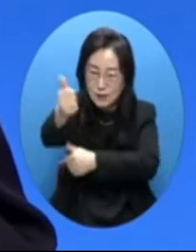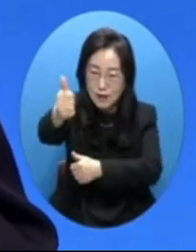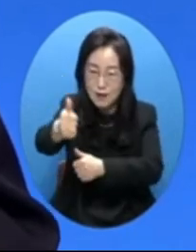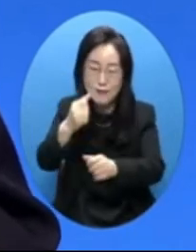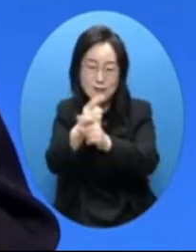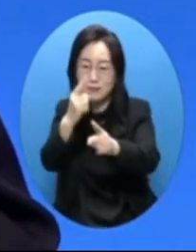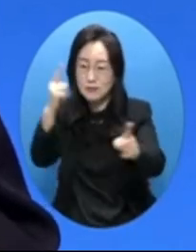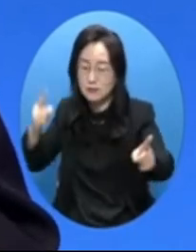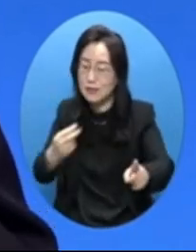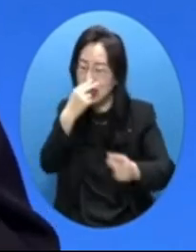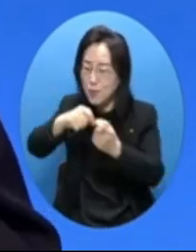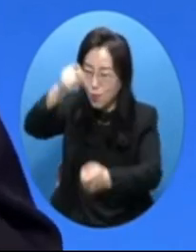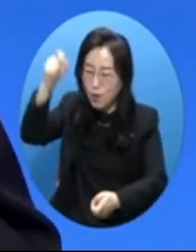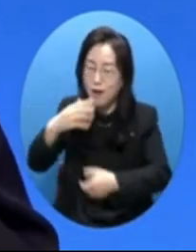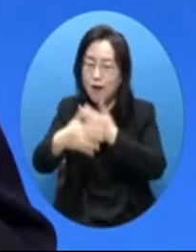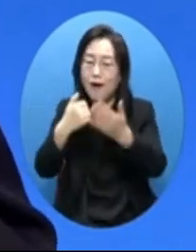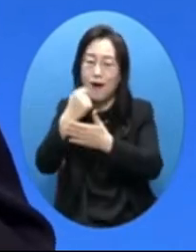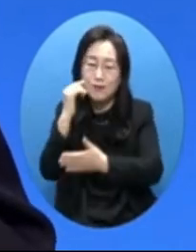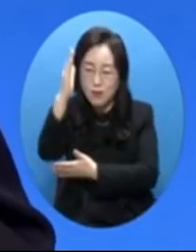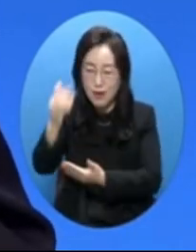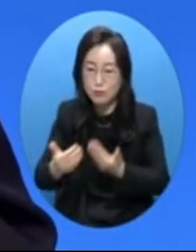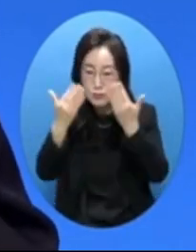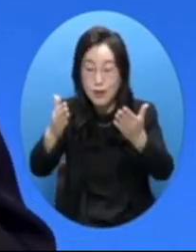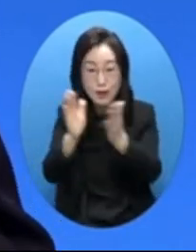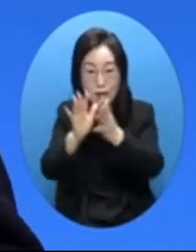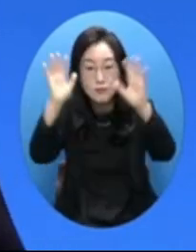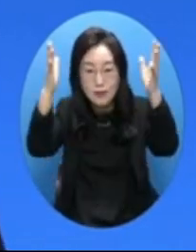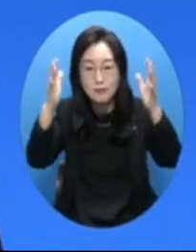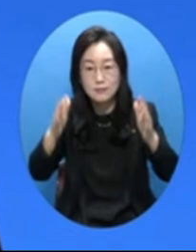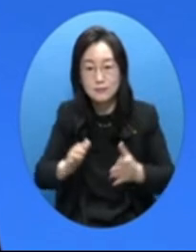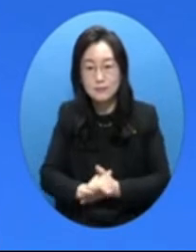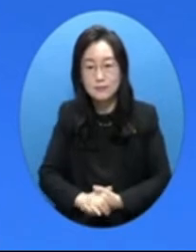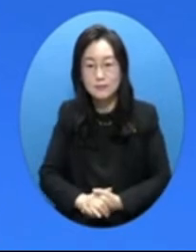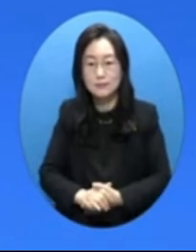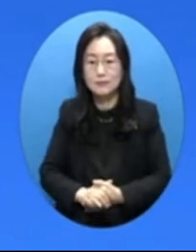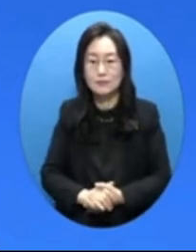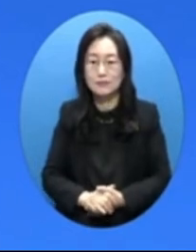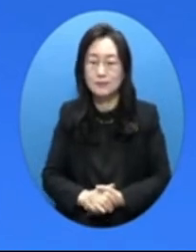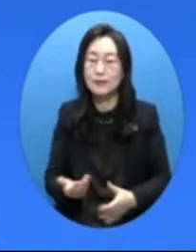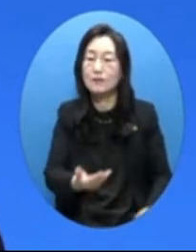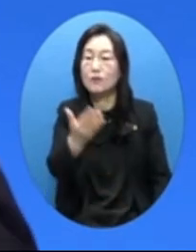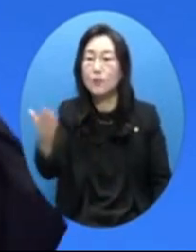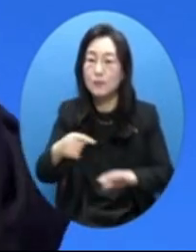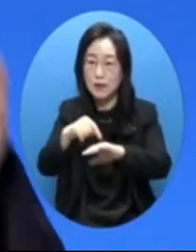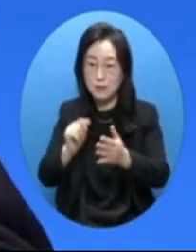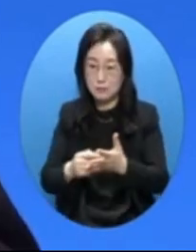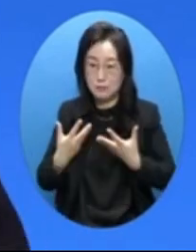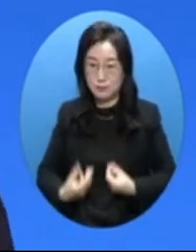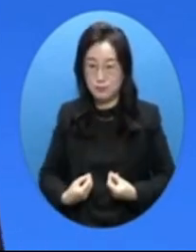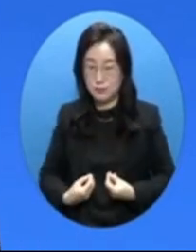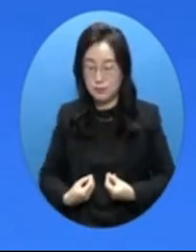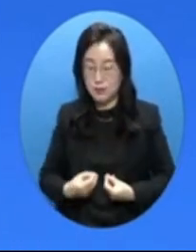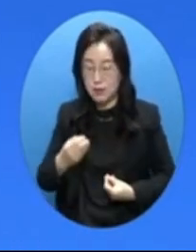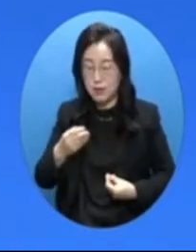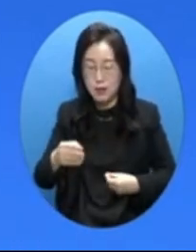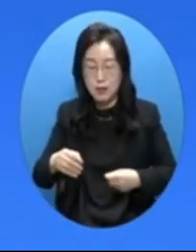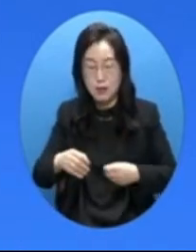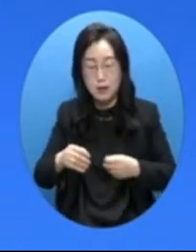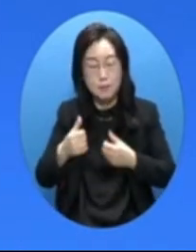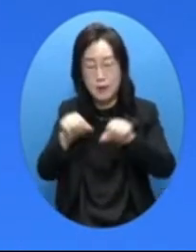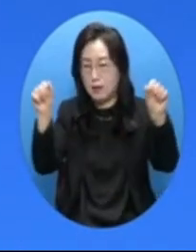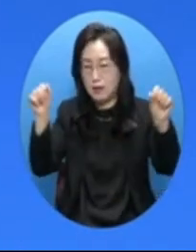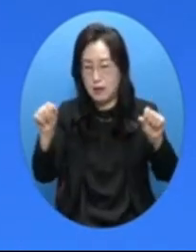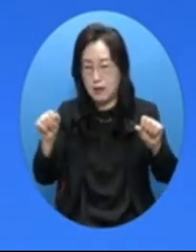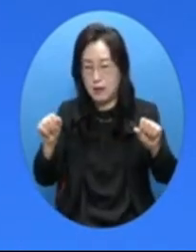내가 장수하며 하나님을 돌리게 될 것이다 할렐루야 여러분 마음이 무너지면 다 무너지는 것입니다 그러나 마음이